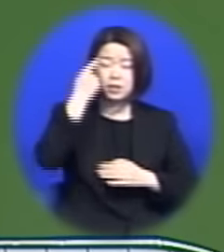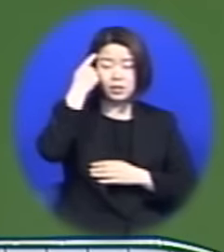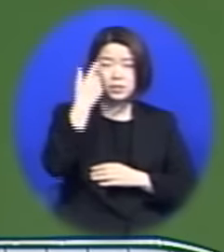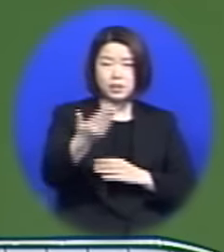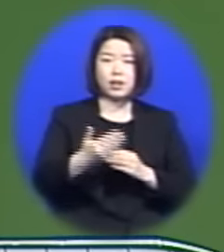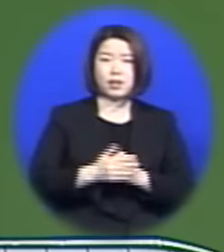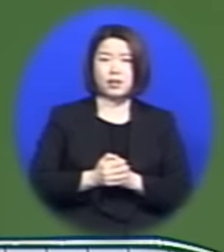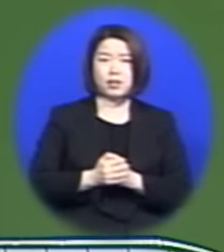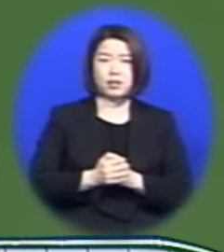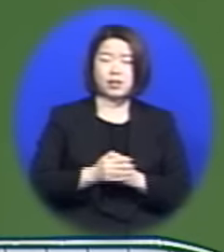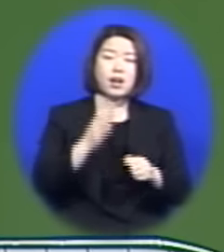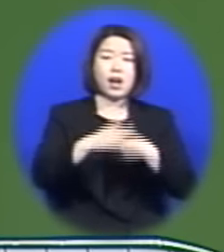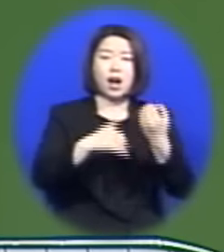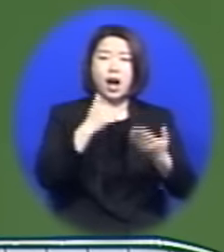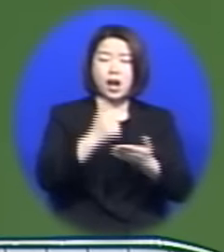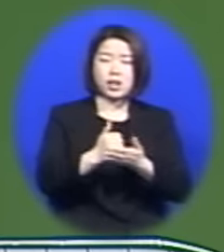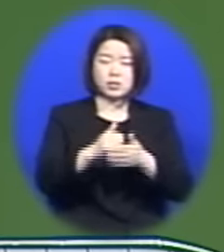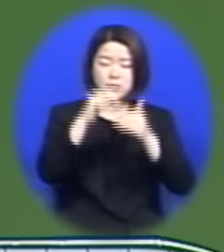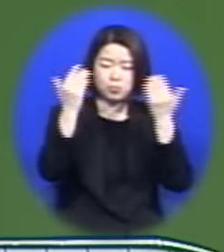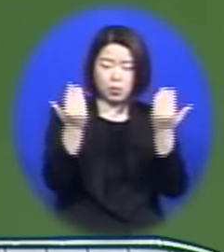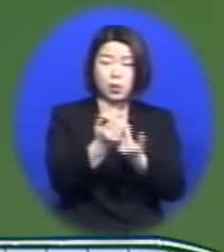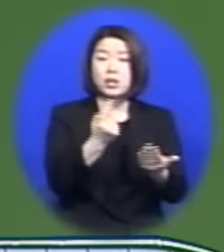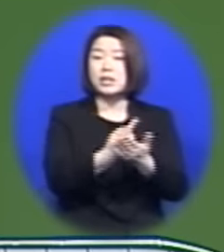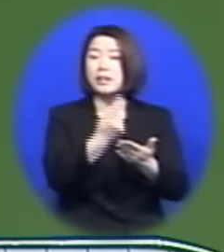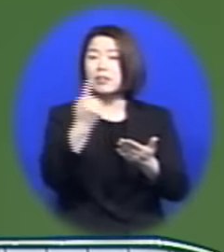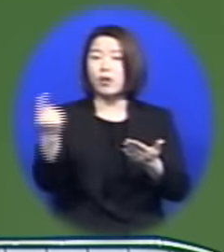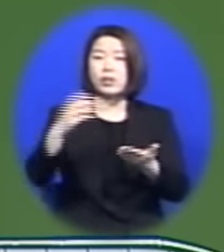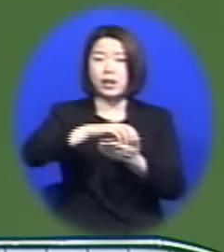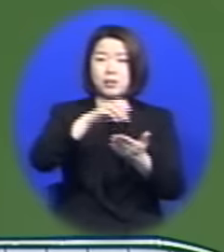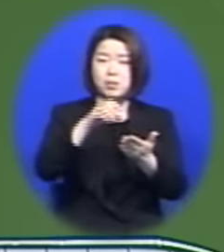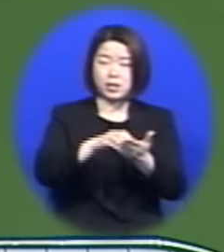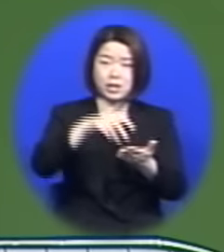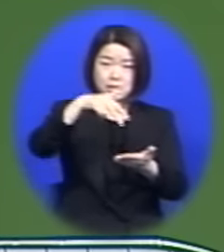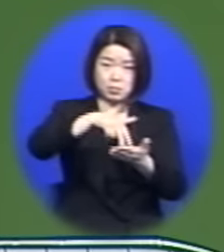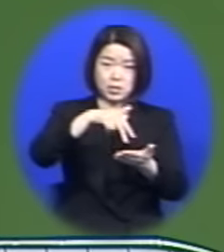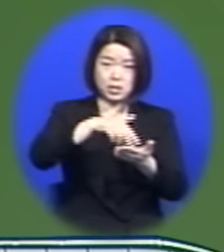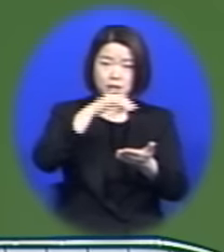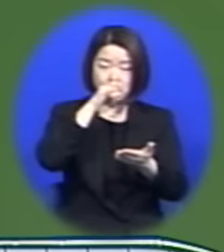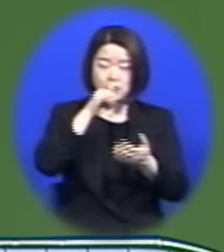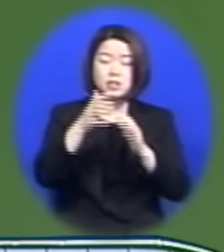계신가 하나님을 다 떠날 만한 그런 처지에 있는 사람들이에요